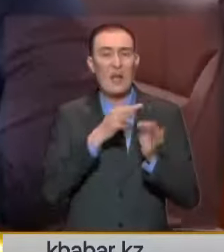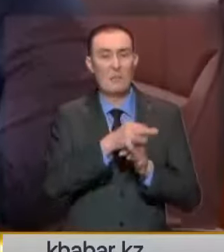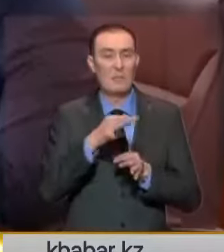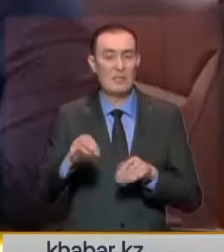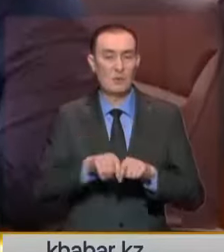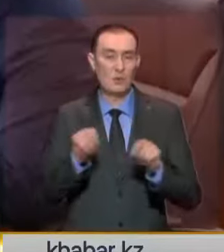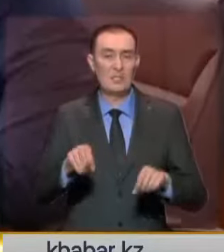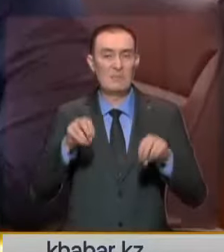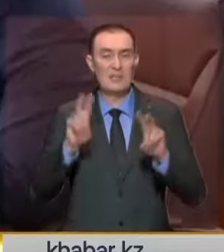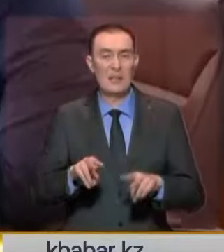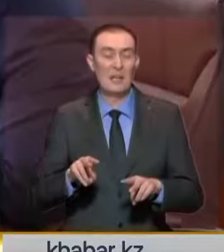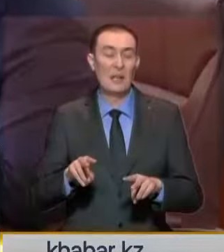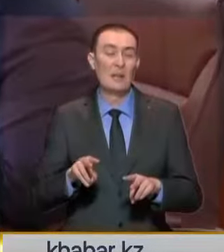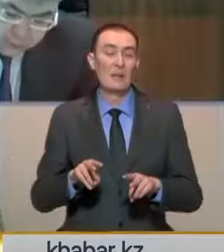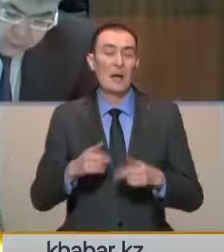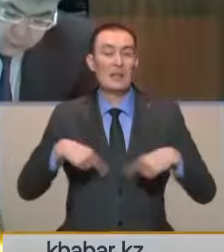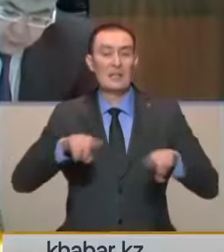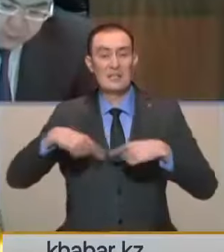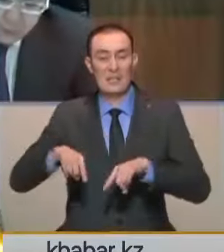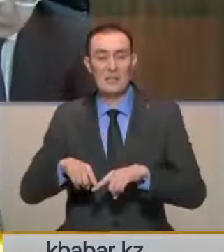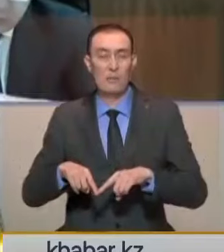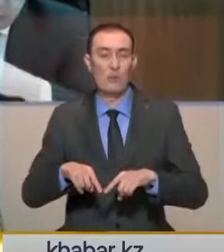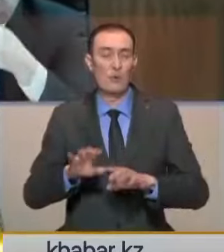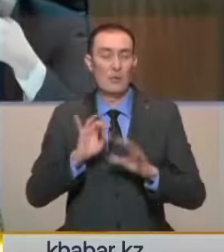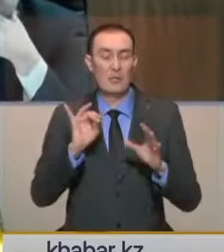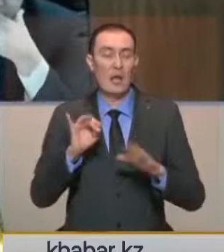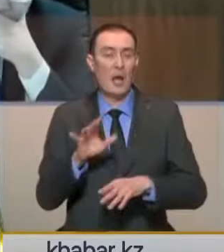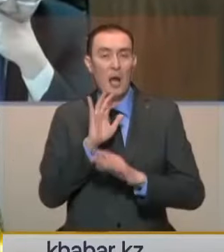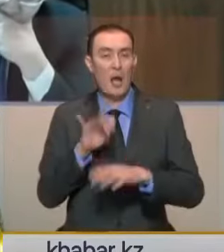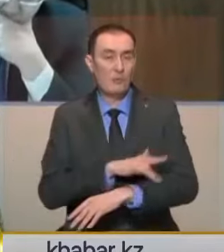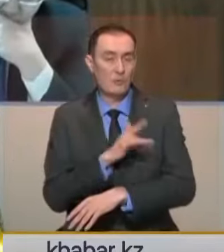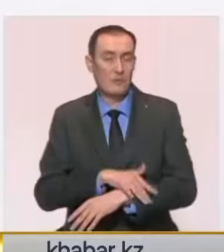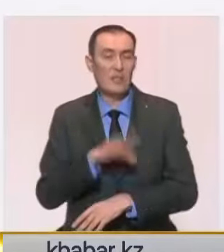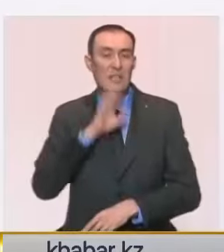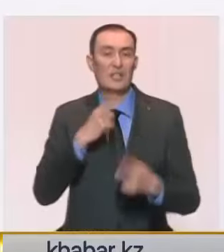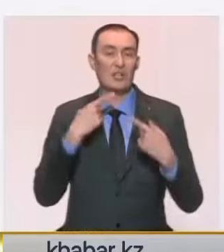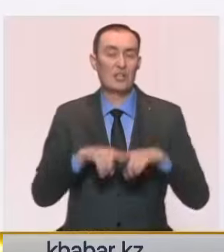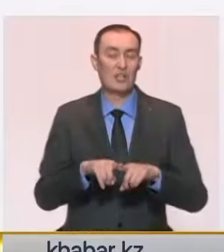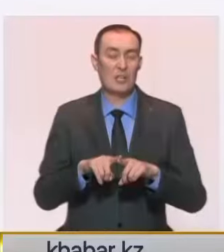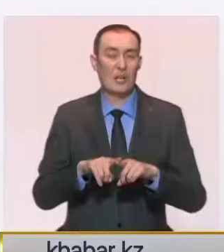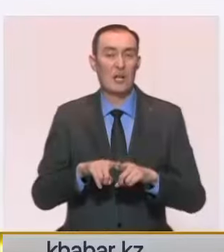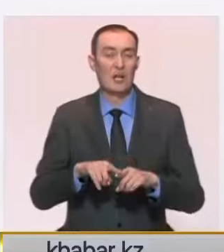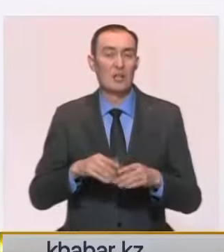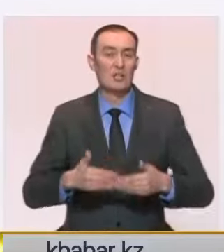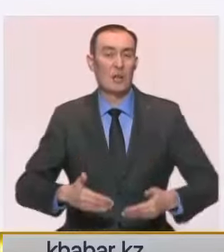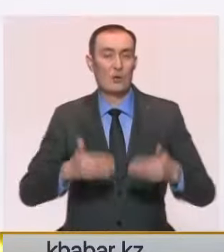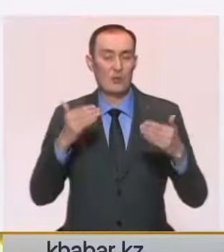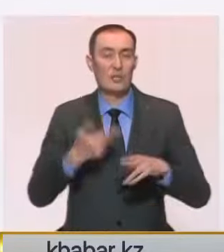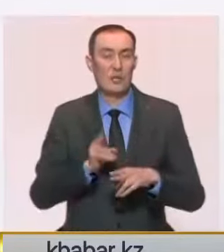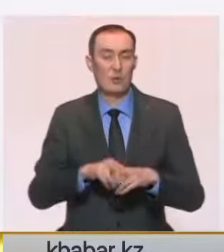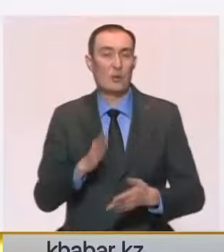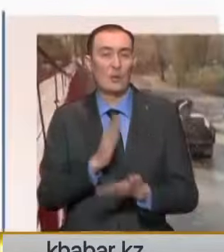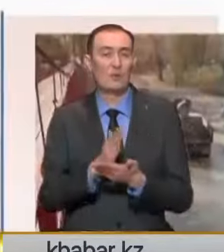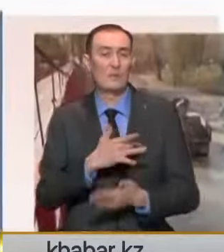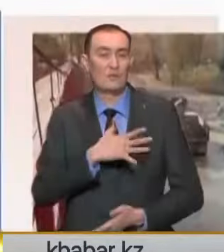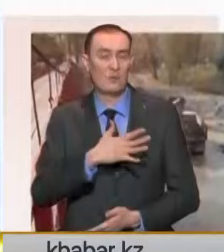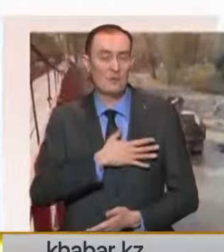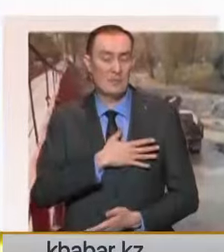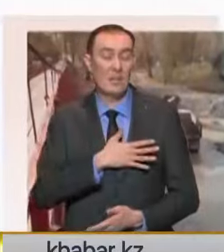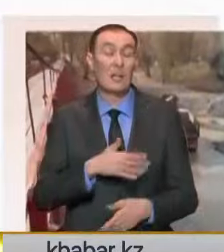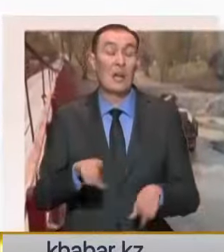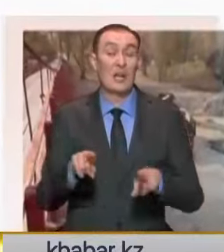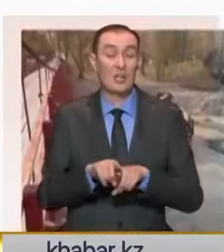областях созданы специализированные организации по содержанию и обслуживанию гидротехнических сооружений, которые находятся в коммунальной собственности. собственности